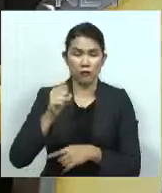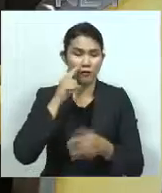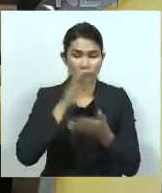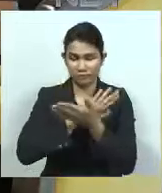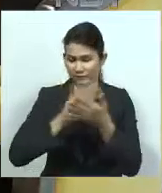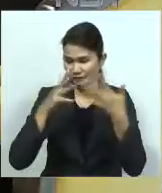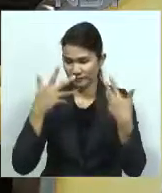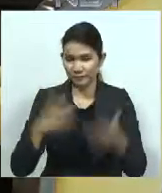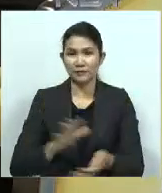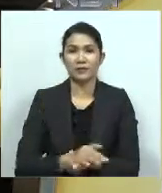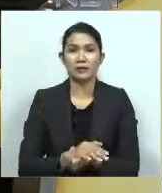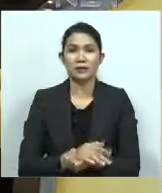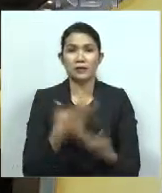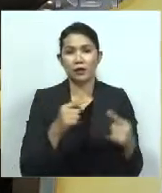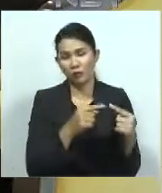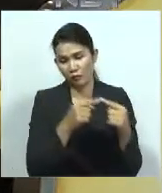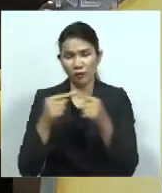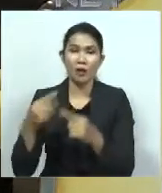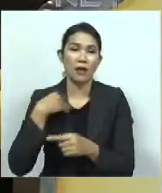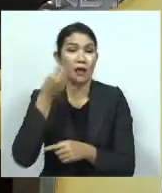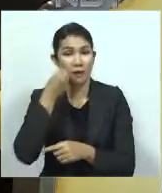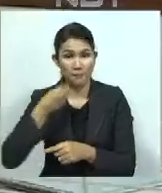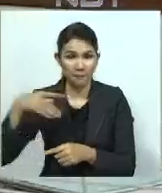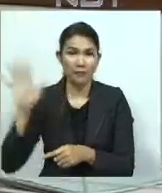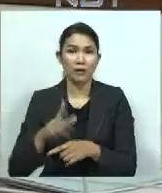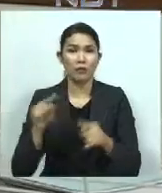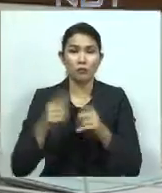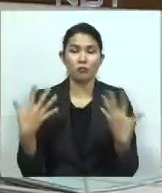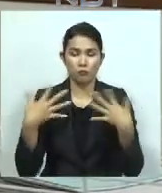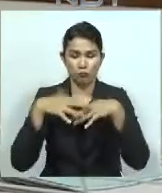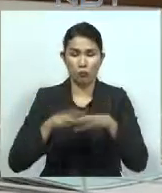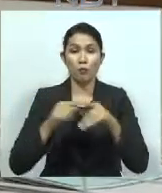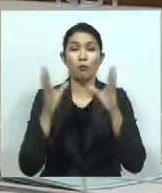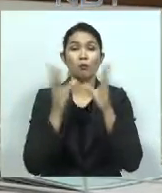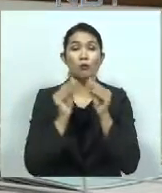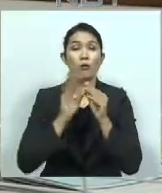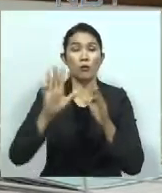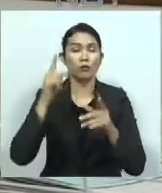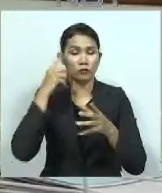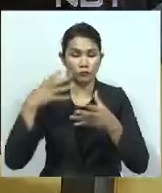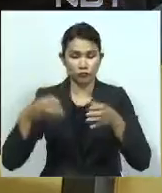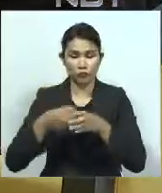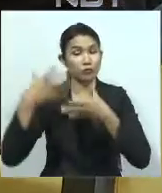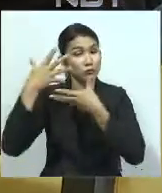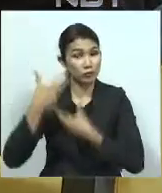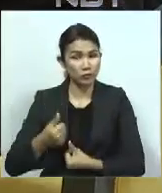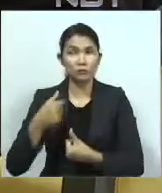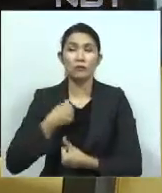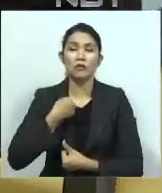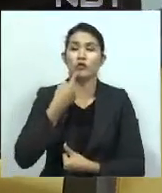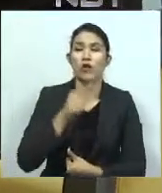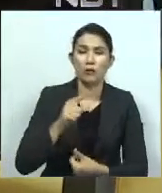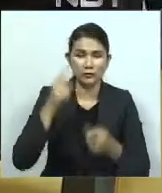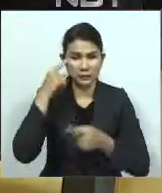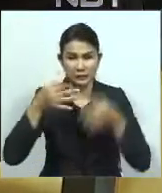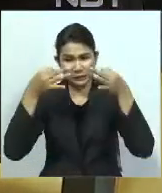ที่เรียบร้อยแล้วจากนั้นก็เดินทางกลับทันทีเพื่อที่จะไปร่วมการประชุมพรรคประชาธิปัตย์โดยไม่ได้ตอบคำถามเรื่องของการ